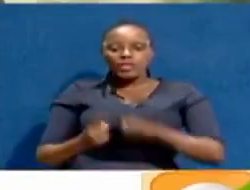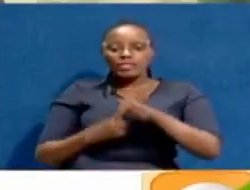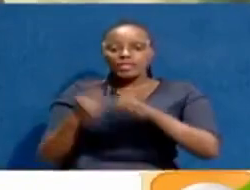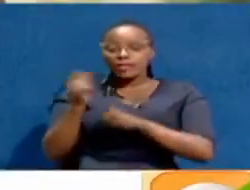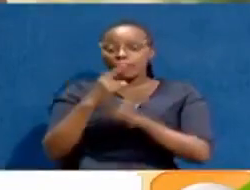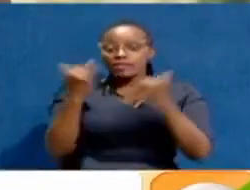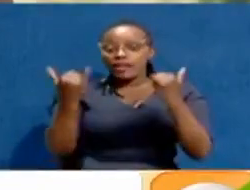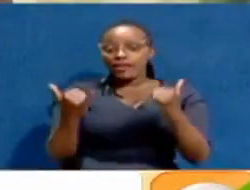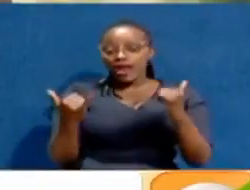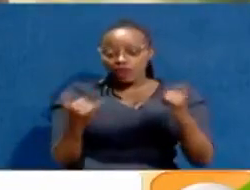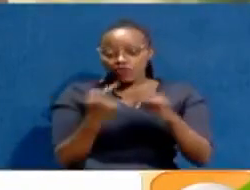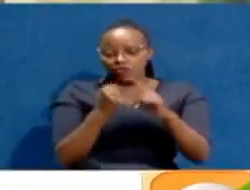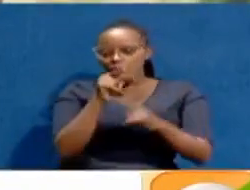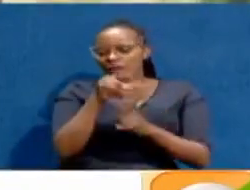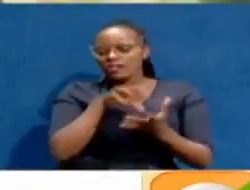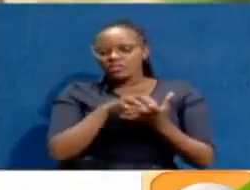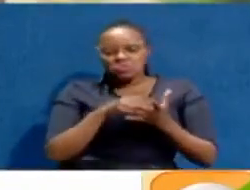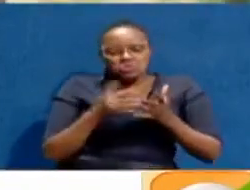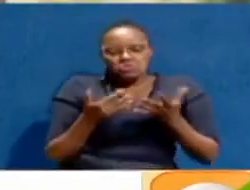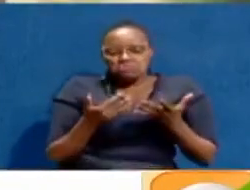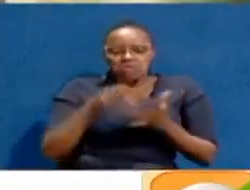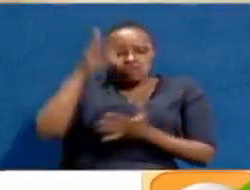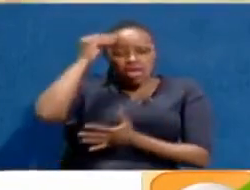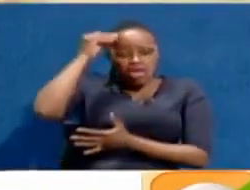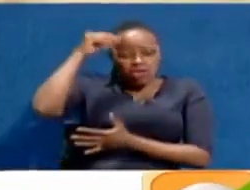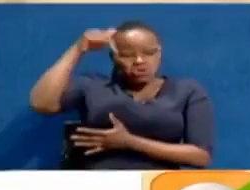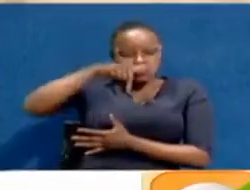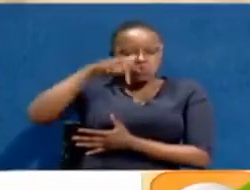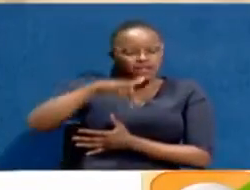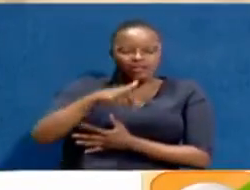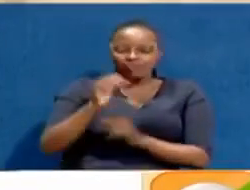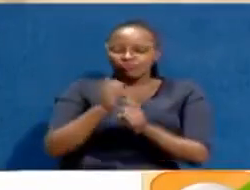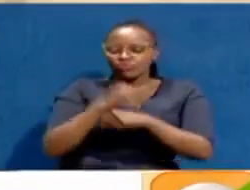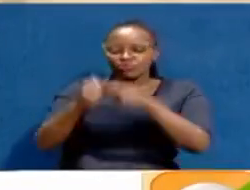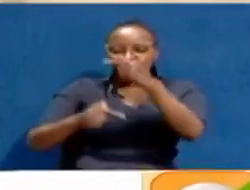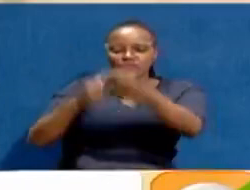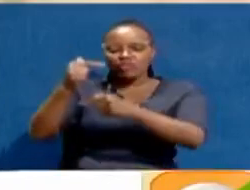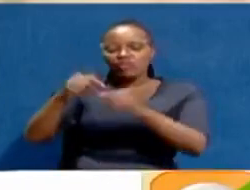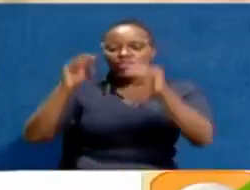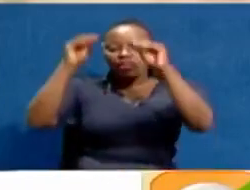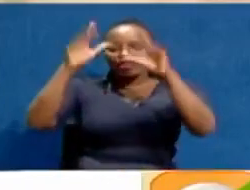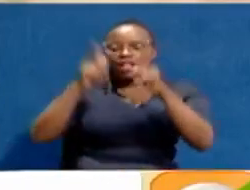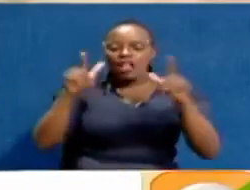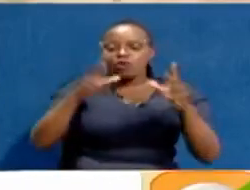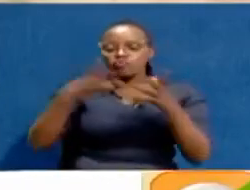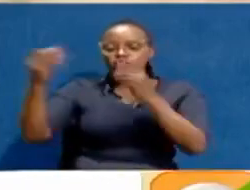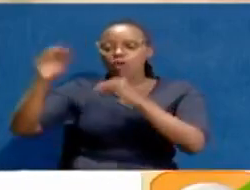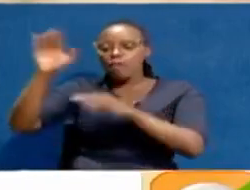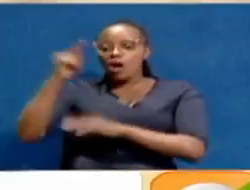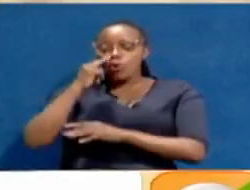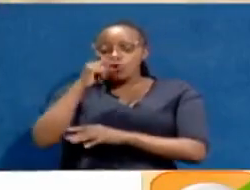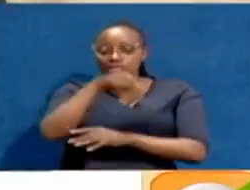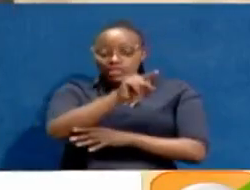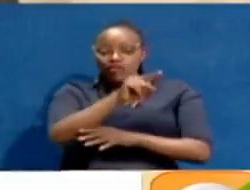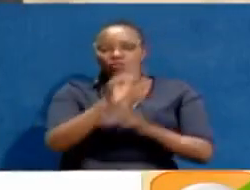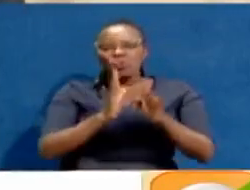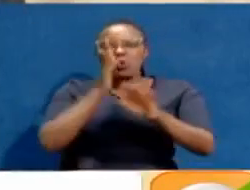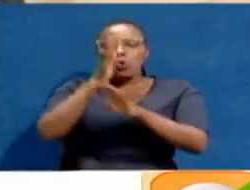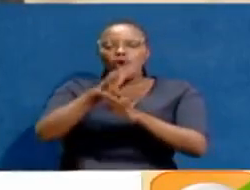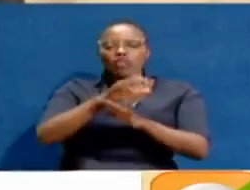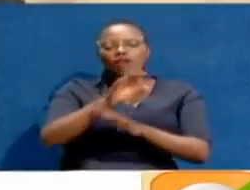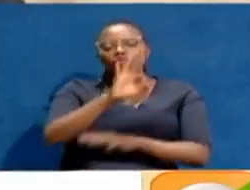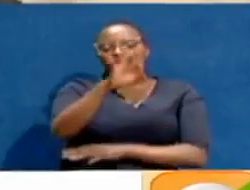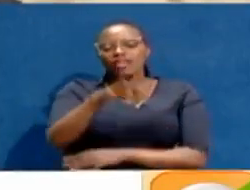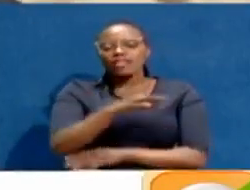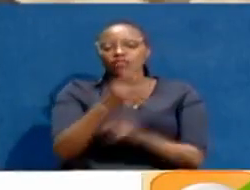6 sasa, na kutokana na hali yake masomo ya leo yamemlemea, mwalimu akamruhusu kurudi nyumbani. Yeye na wenzake zaidi ya